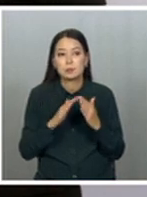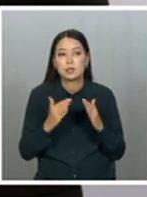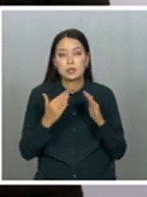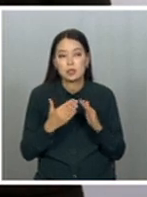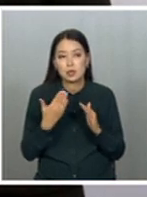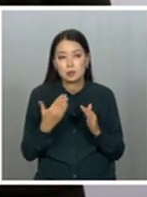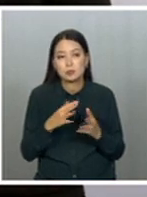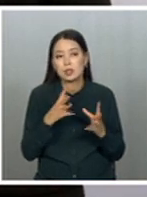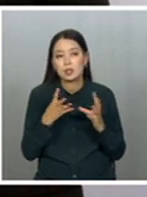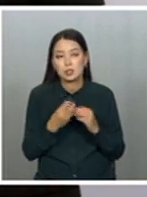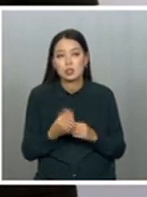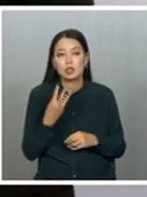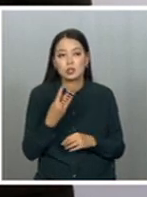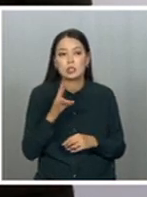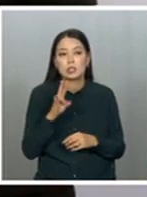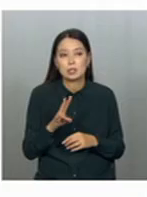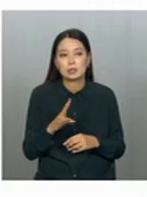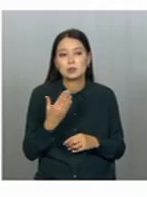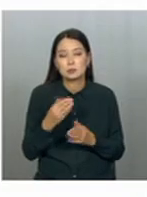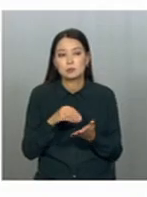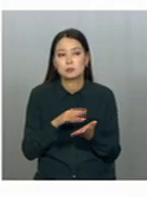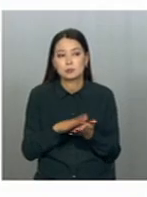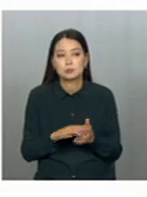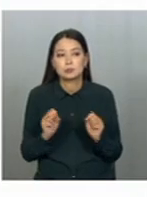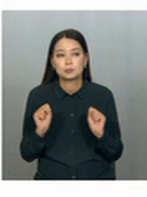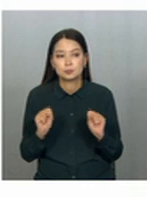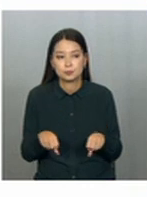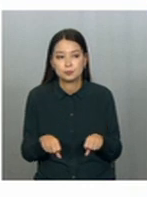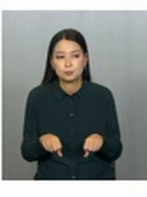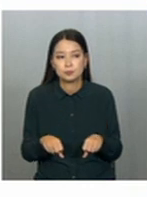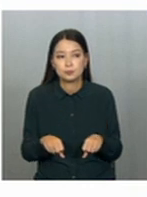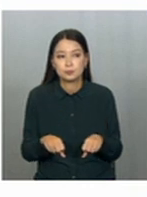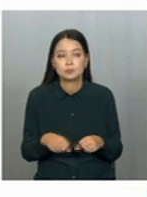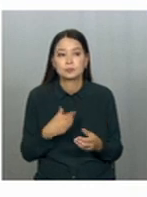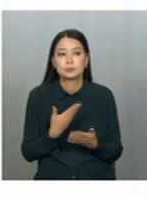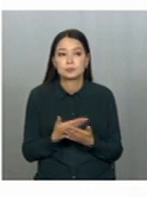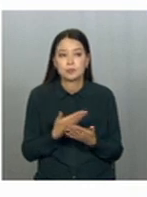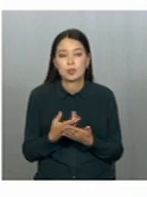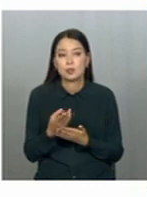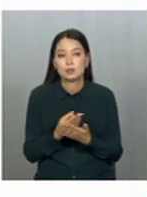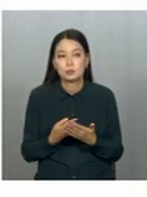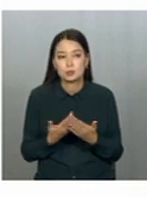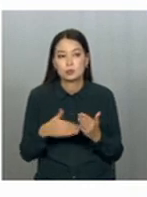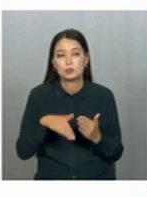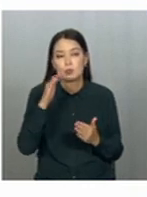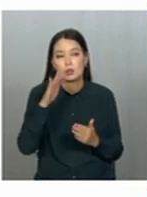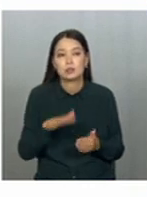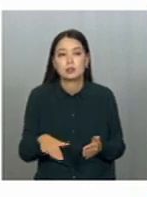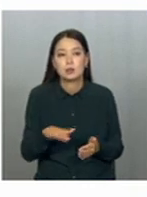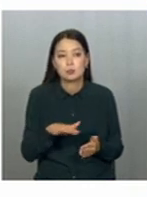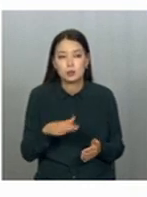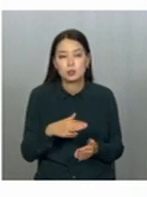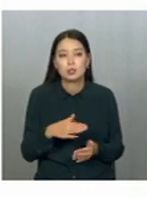пирамиданың қырының санын 3n деп белгілеуге болады. Мысалғы суретте жоғарғы табанының